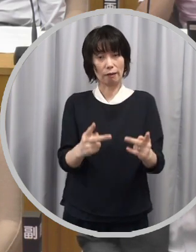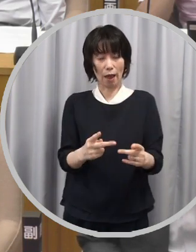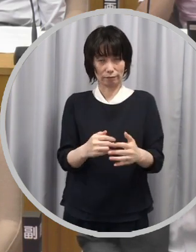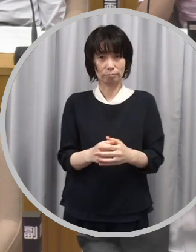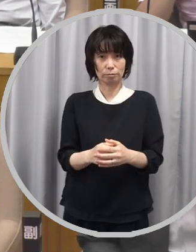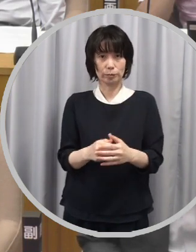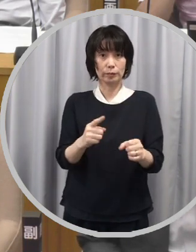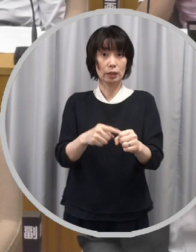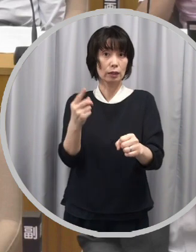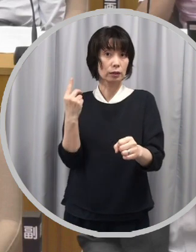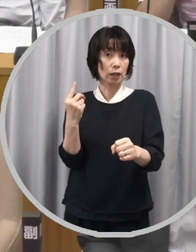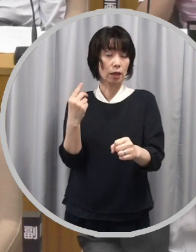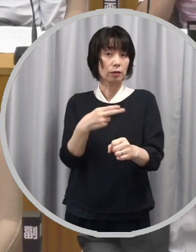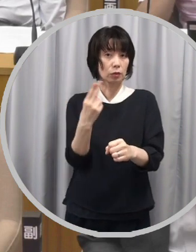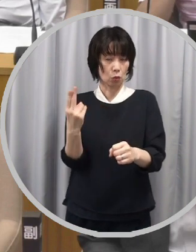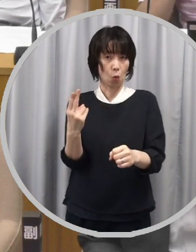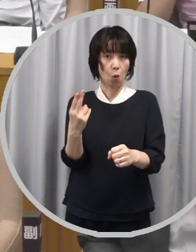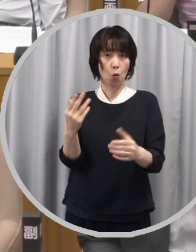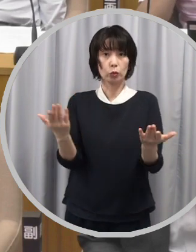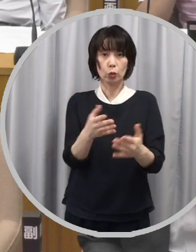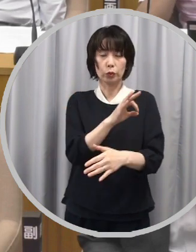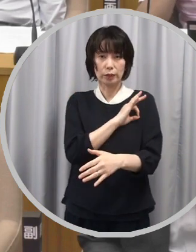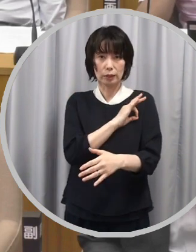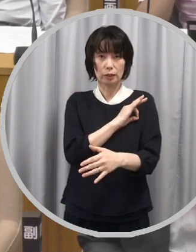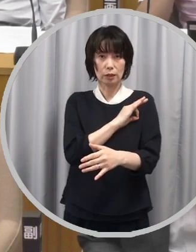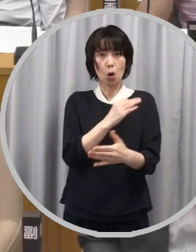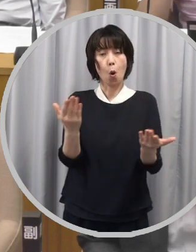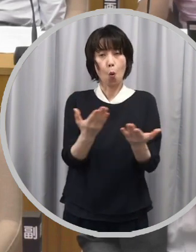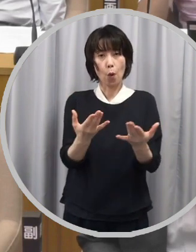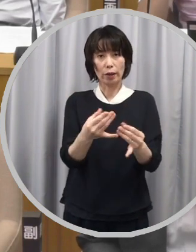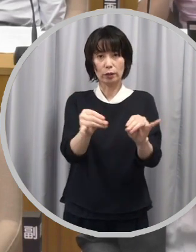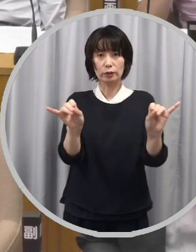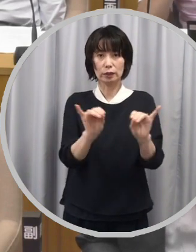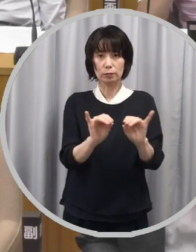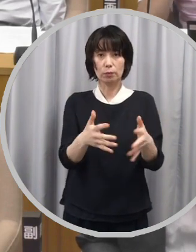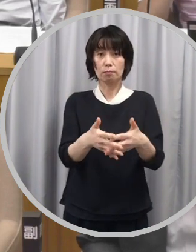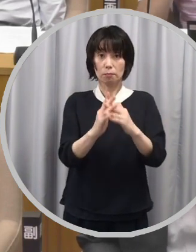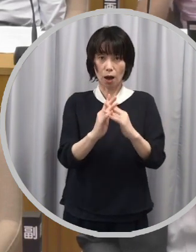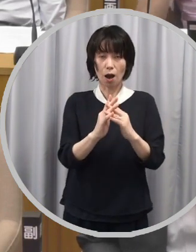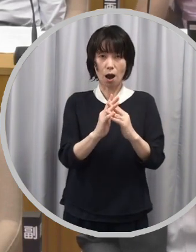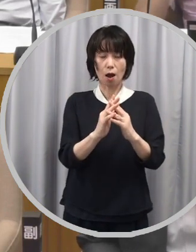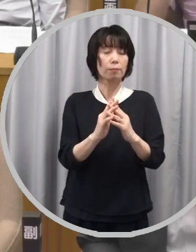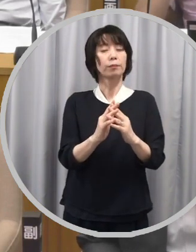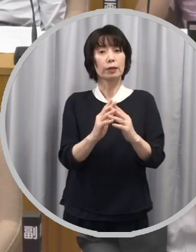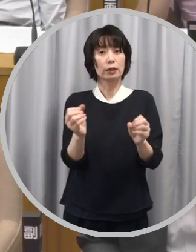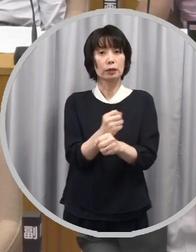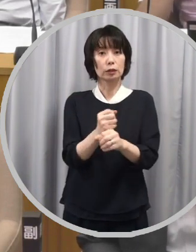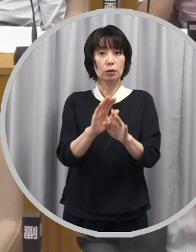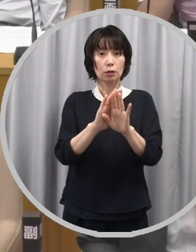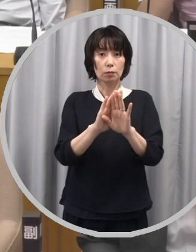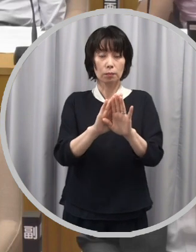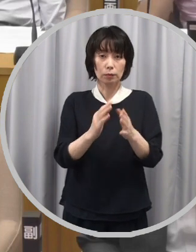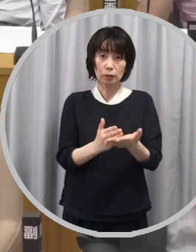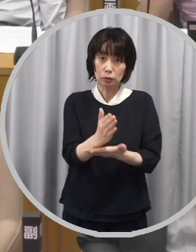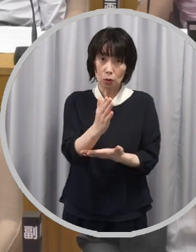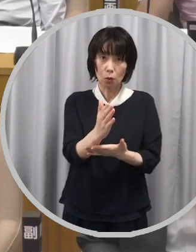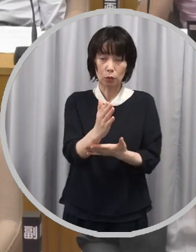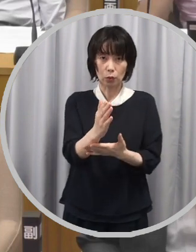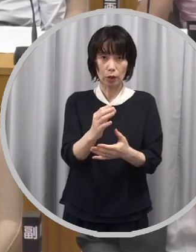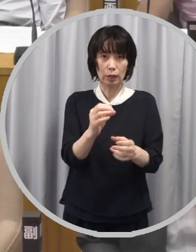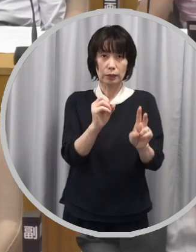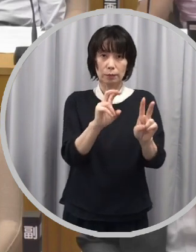昨年度には、関係所管の職員によるワーキングチームを立ち上げまして、事業開始の2024年度に